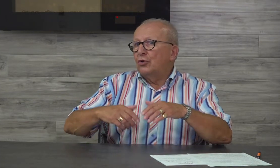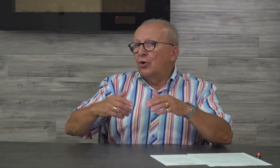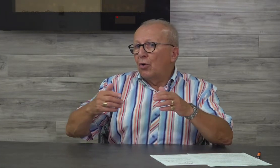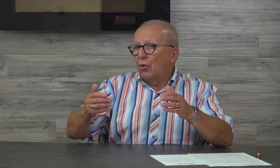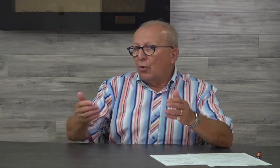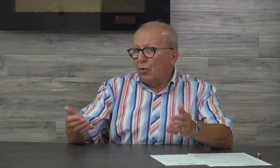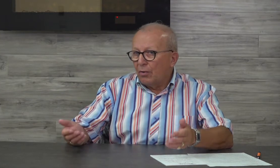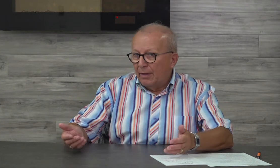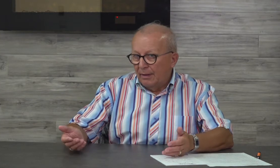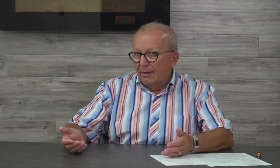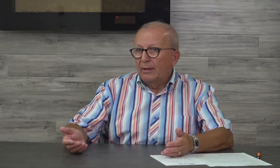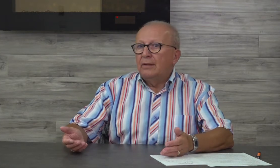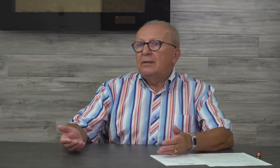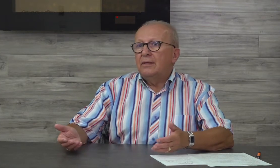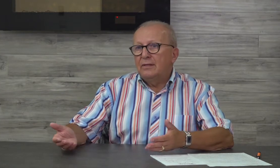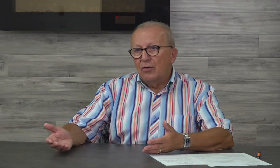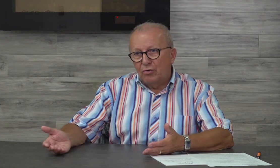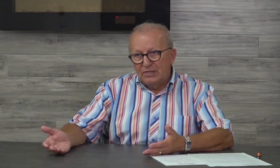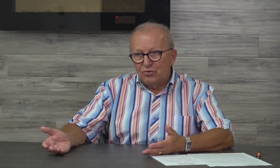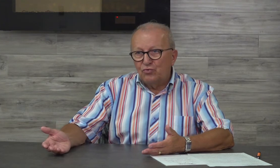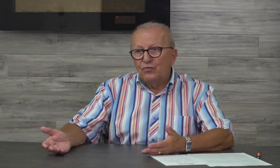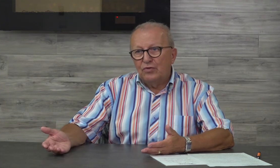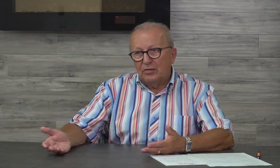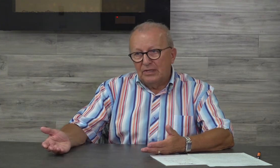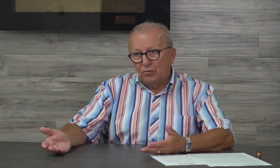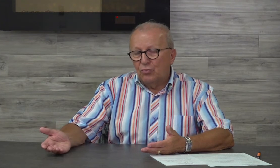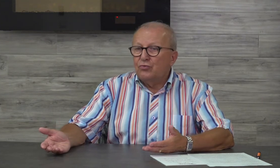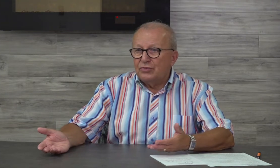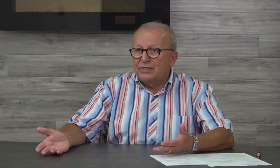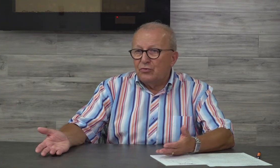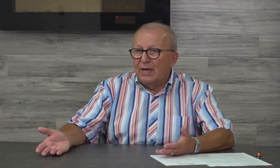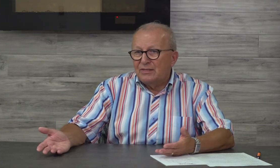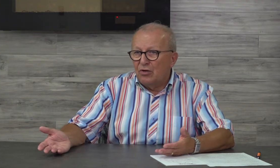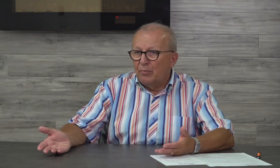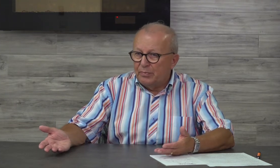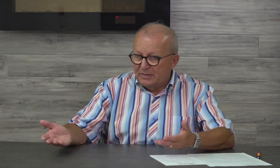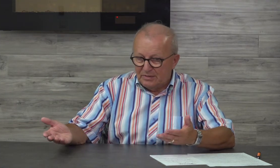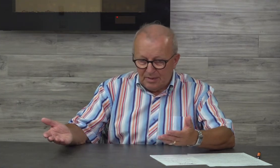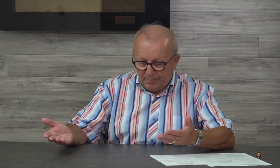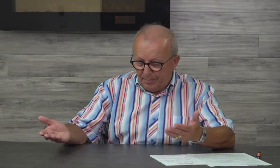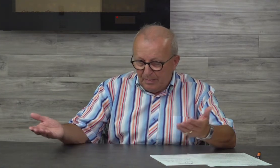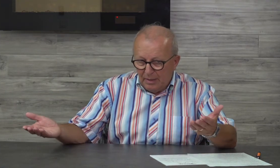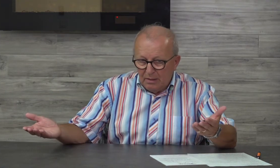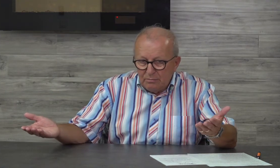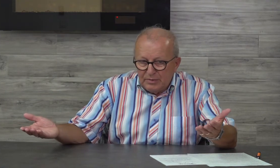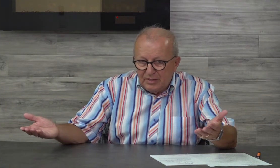l'âge d'or, il y en a qui se trouvent dans des drôles de situations. Puis